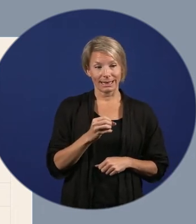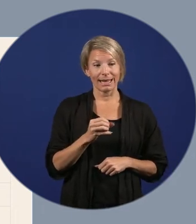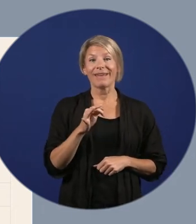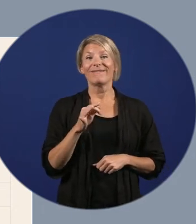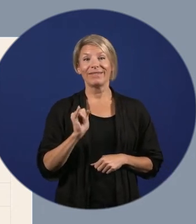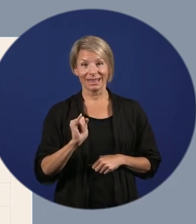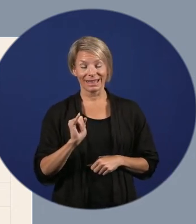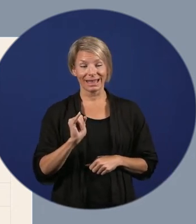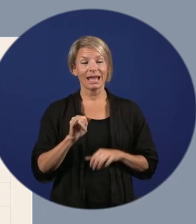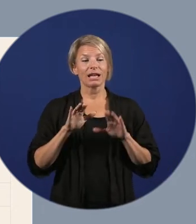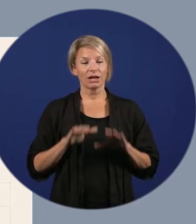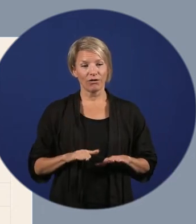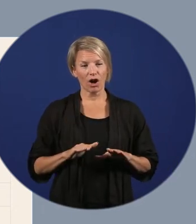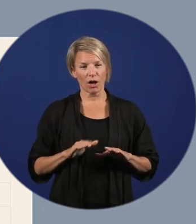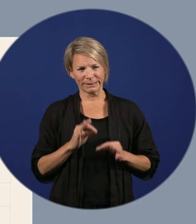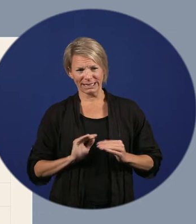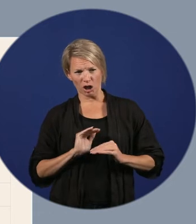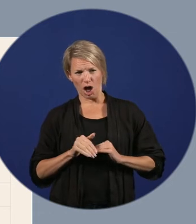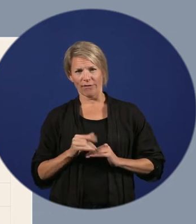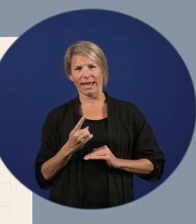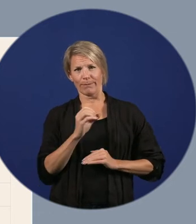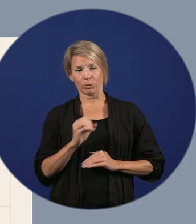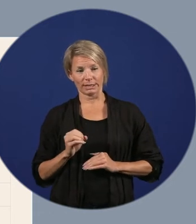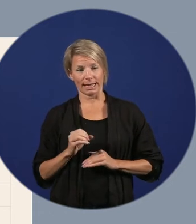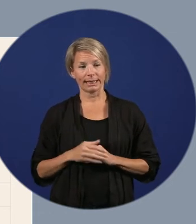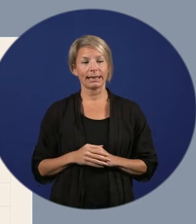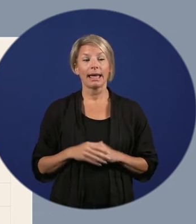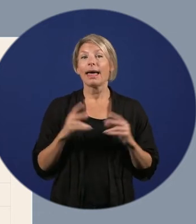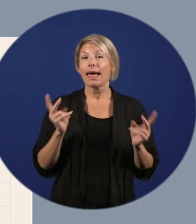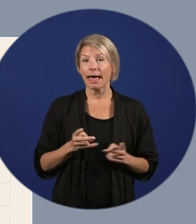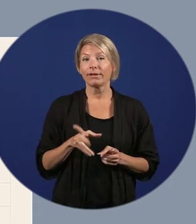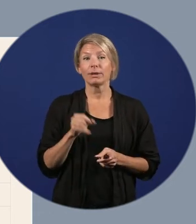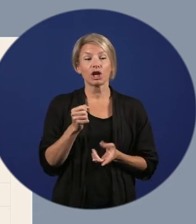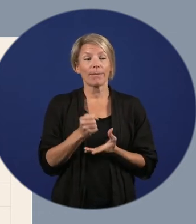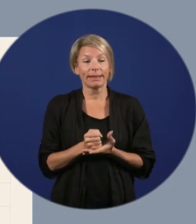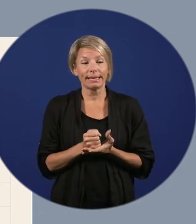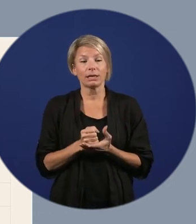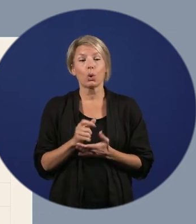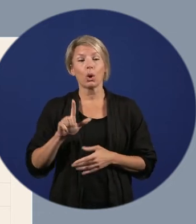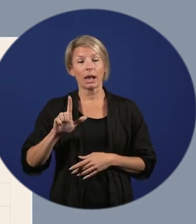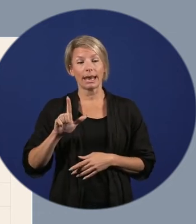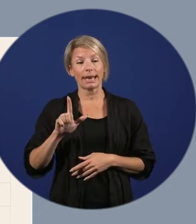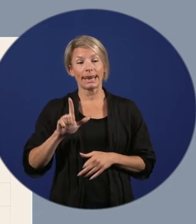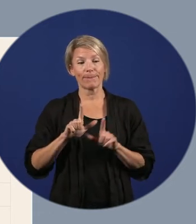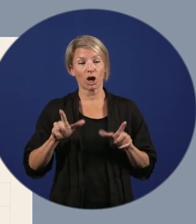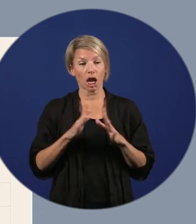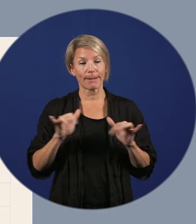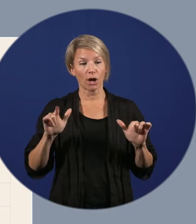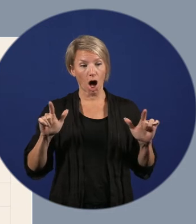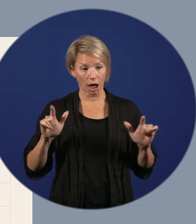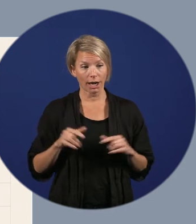Feministiskt initiativ ligger kvar på strax över 1%. Även Miljöpartiet och Liberalerna ligger kvar i botten med nu